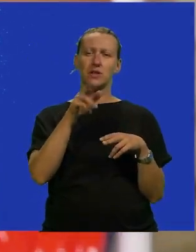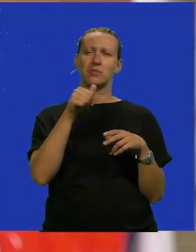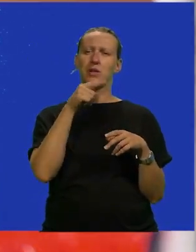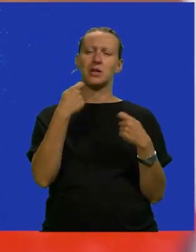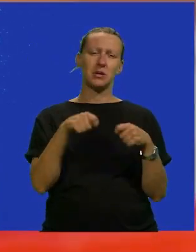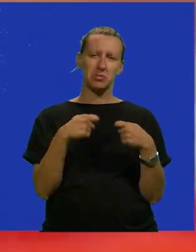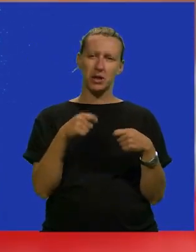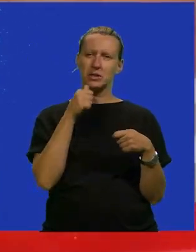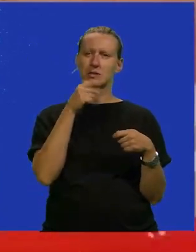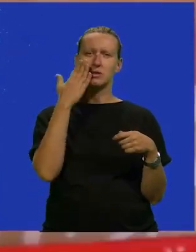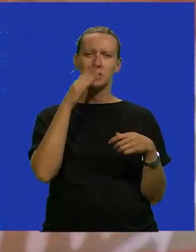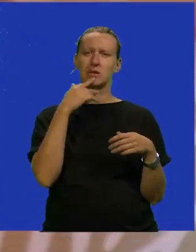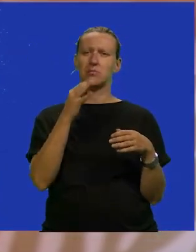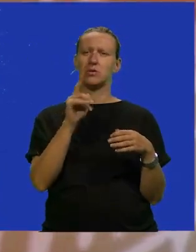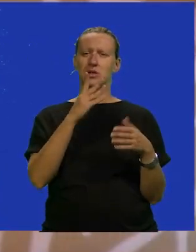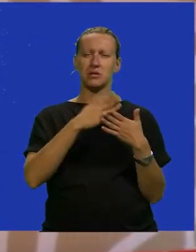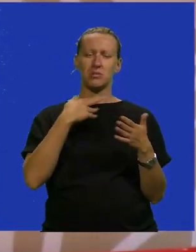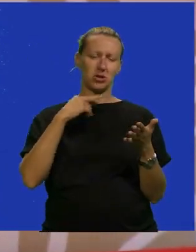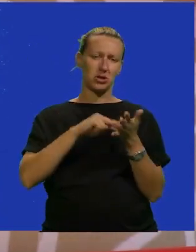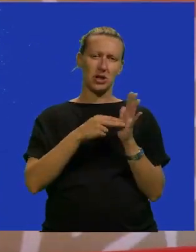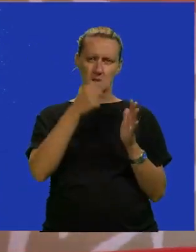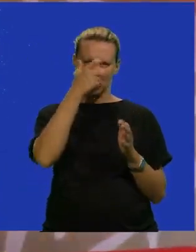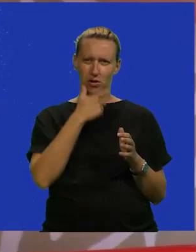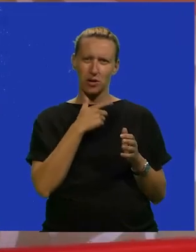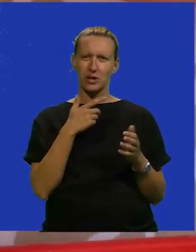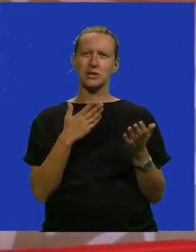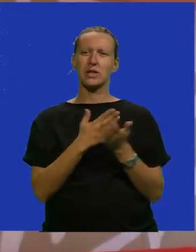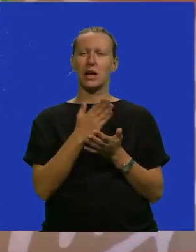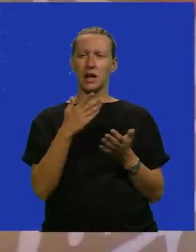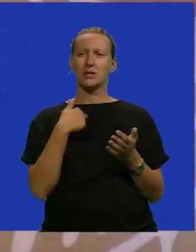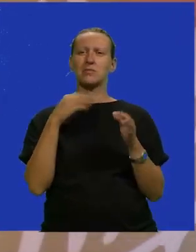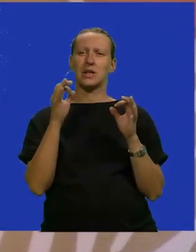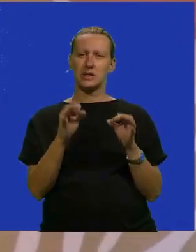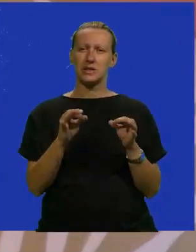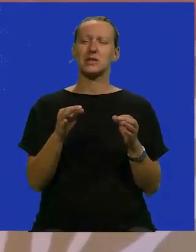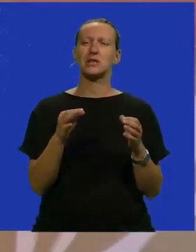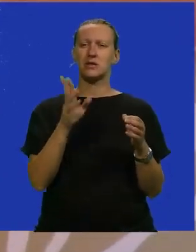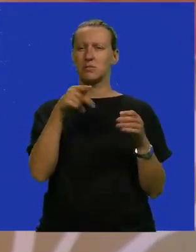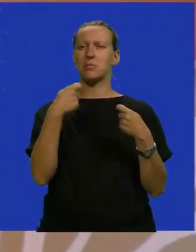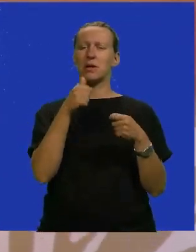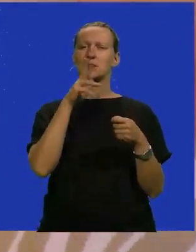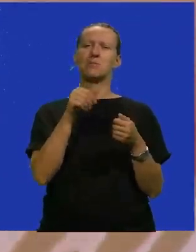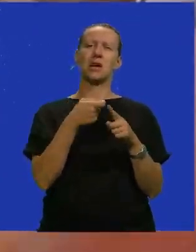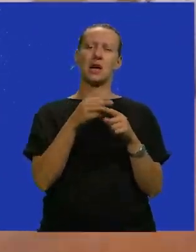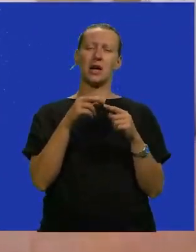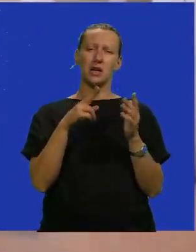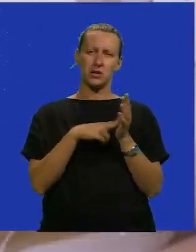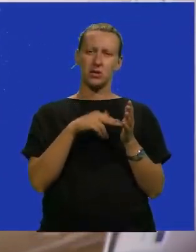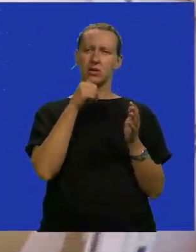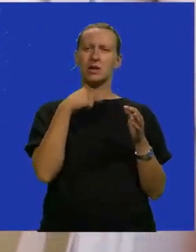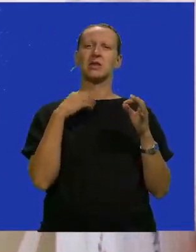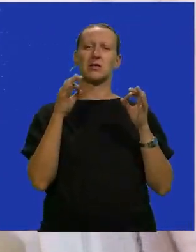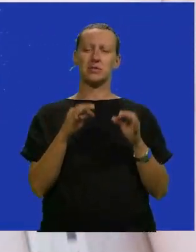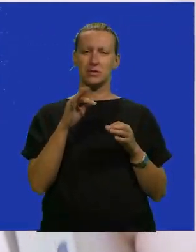i plastike i ne znam, ja baš nisam baš tehničko lice. Ali sam ja sigurna... Plastike ima malo pa kartona i... Ja